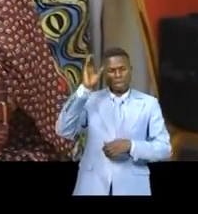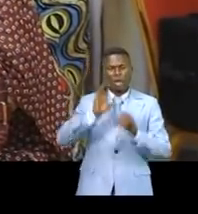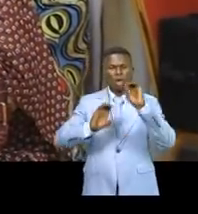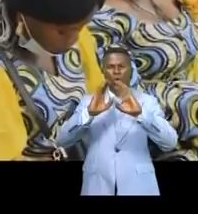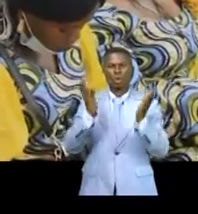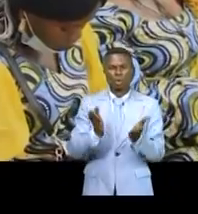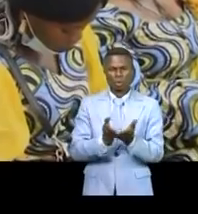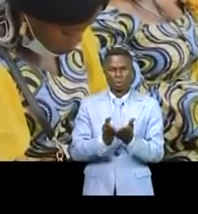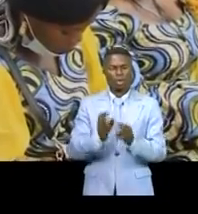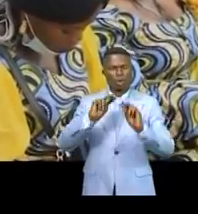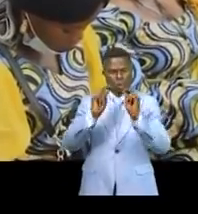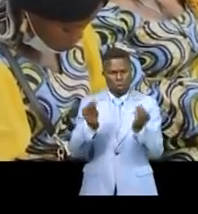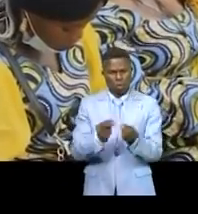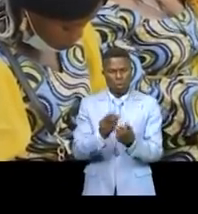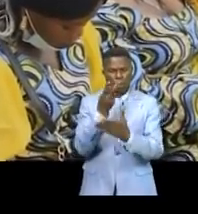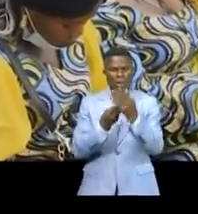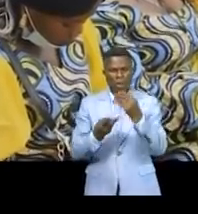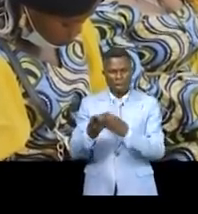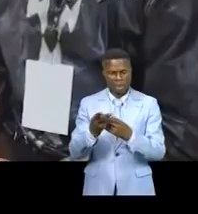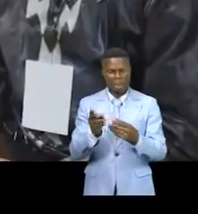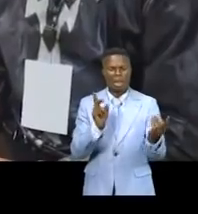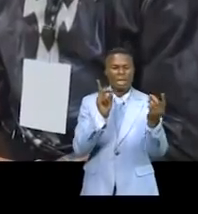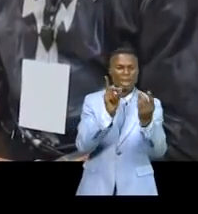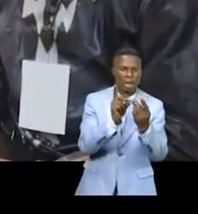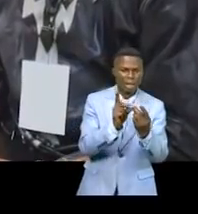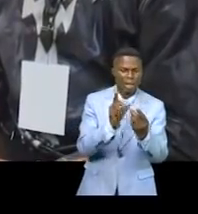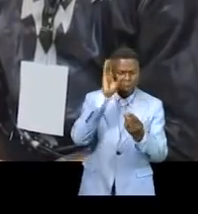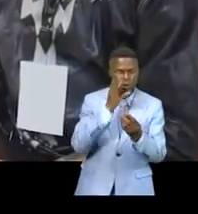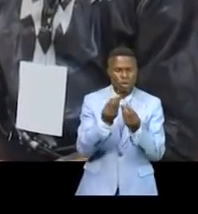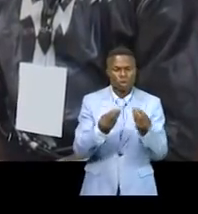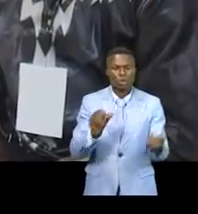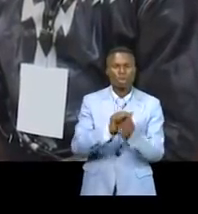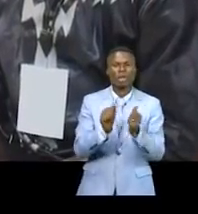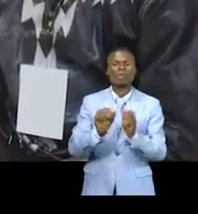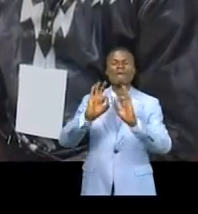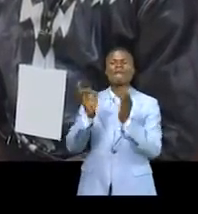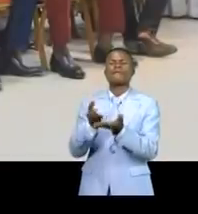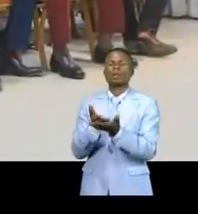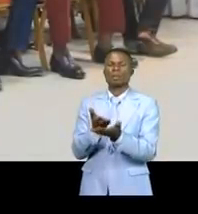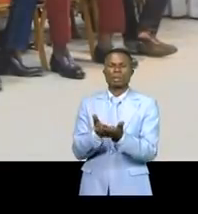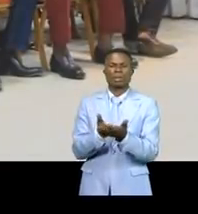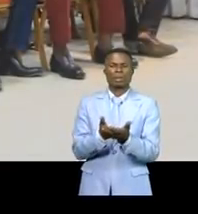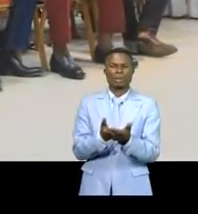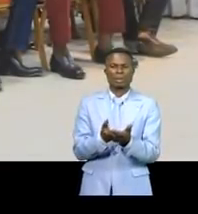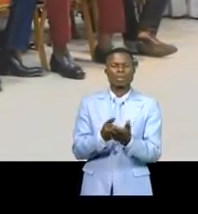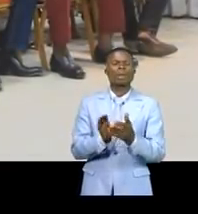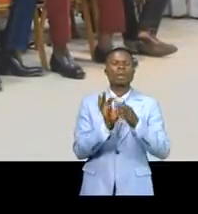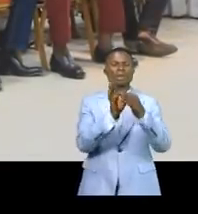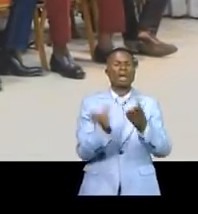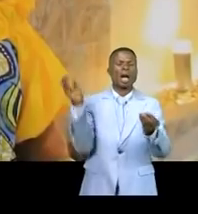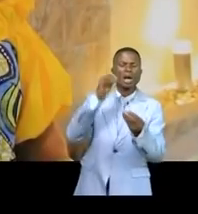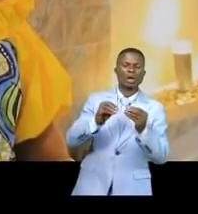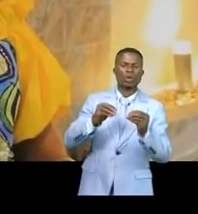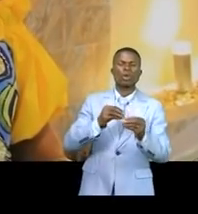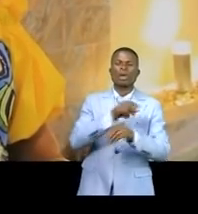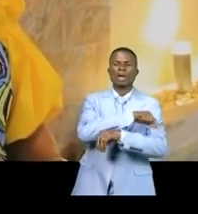mis en place une structure où les couples pourront se confier pour traiter et résoudre ces problèmes. Elle sera liée aux affaires